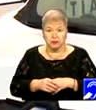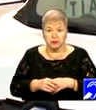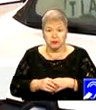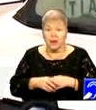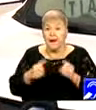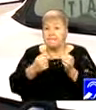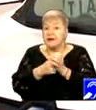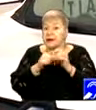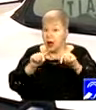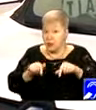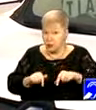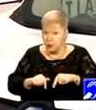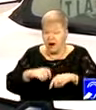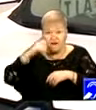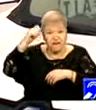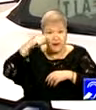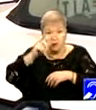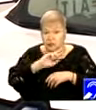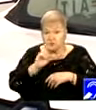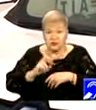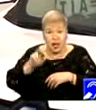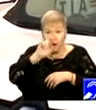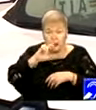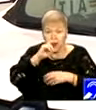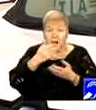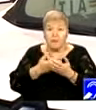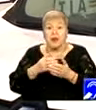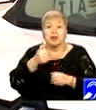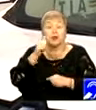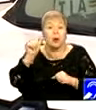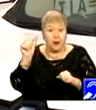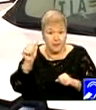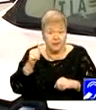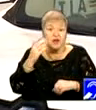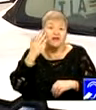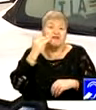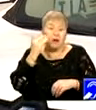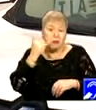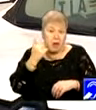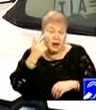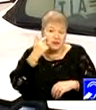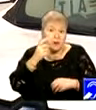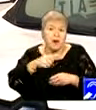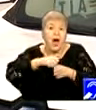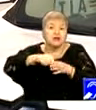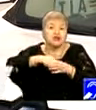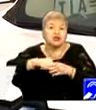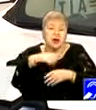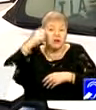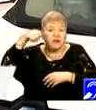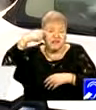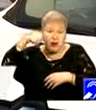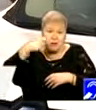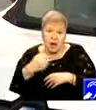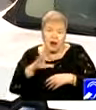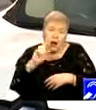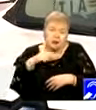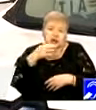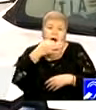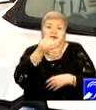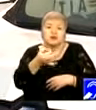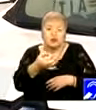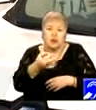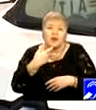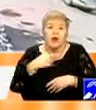Până la acest moment, imaginile nu au putut fi recuperate și asta pentru că martora se pare că ar fi șters acele imagini, cel puțin așa a declarat aici la audiere